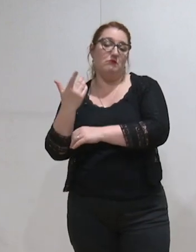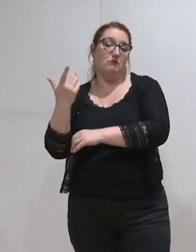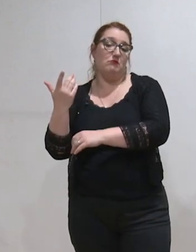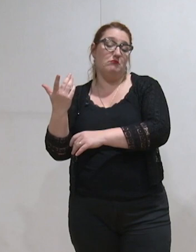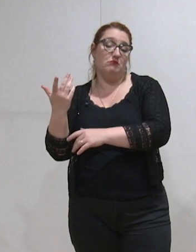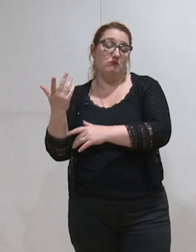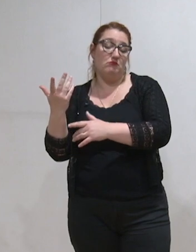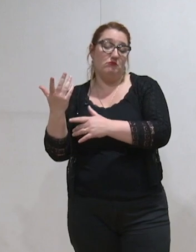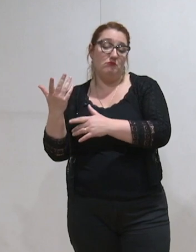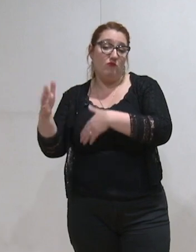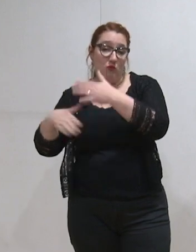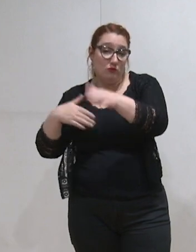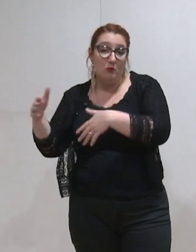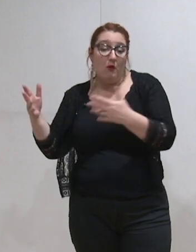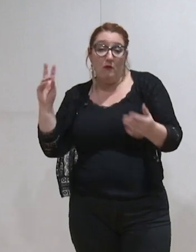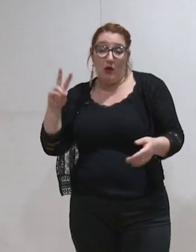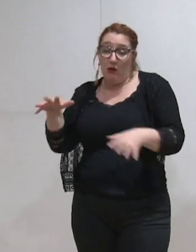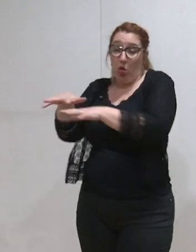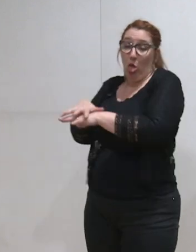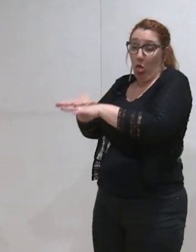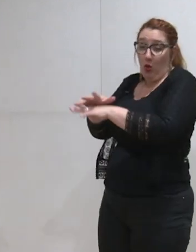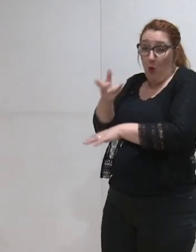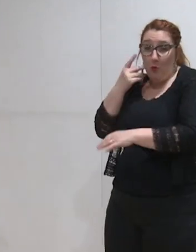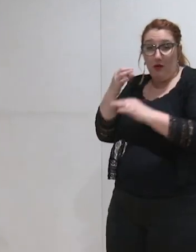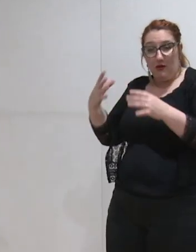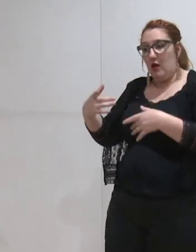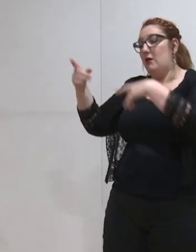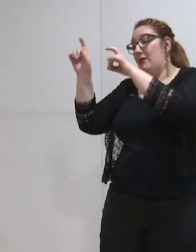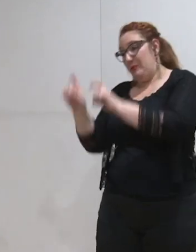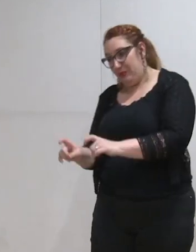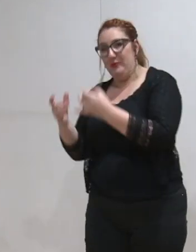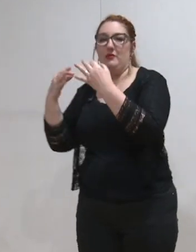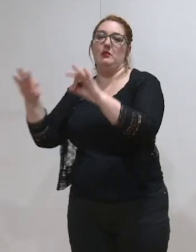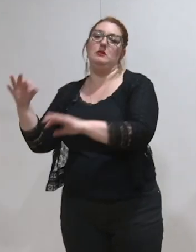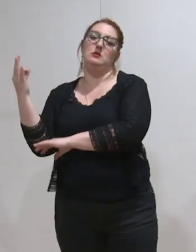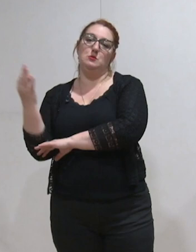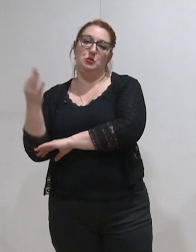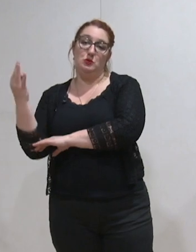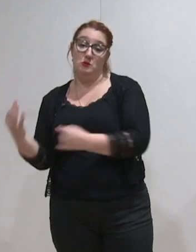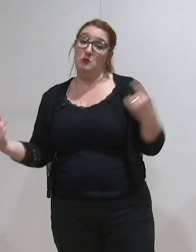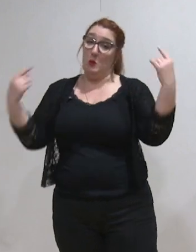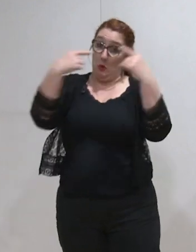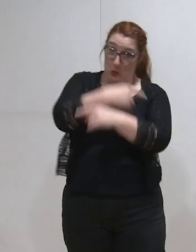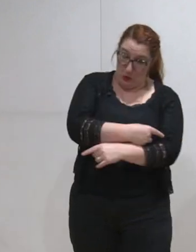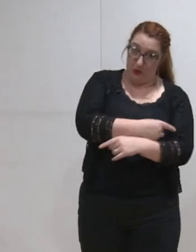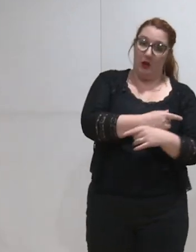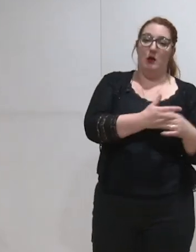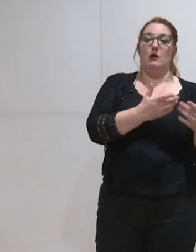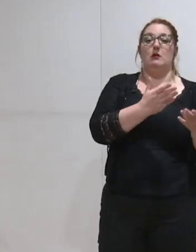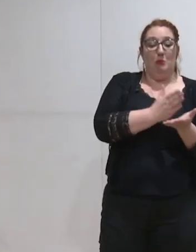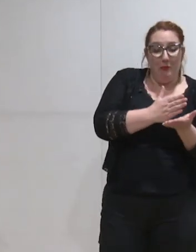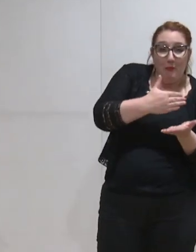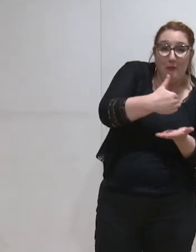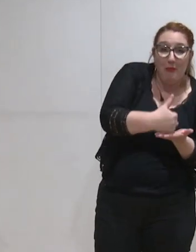goutte voilà c'est ainsi de 10 % et d'augmenter en revanche la partie